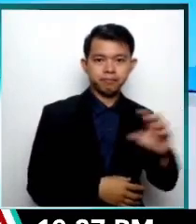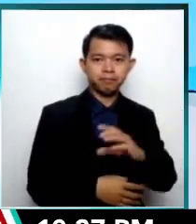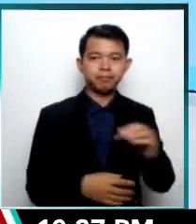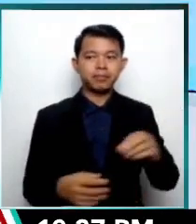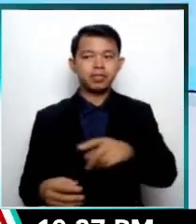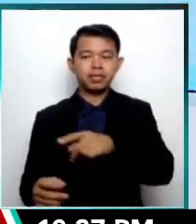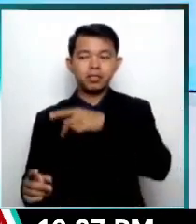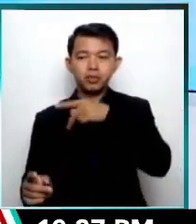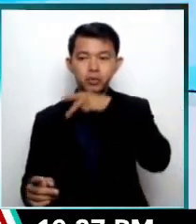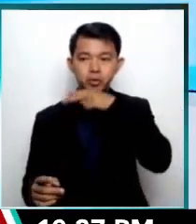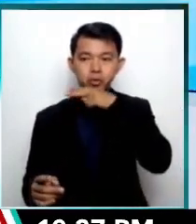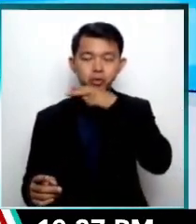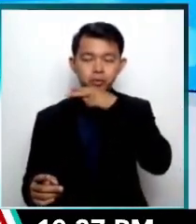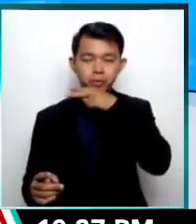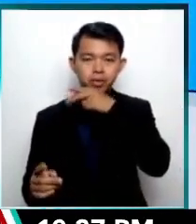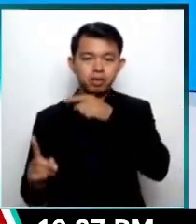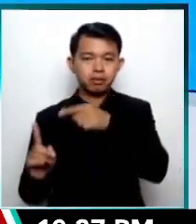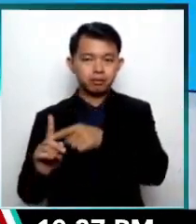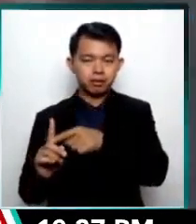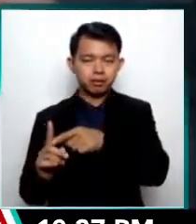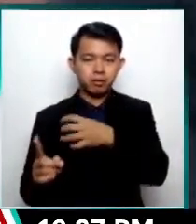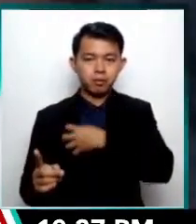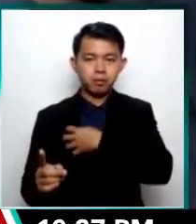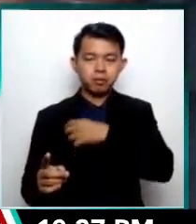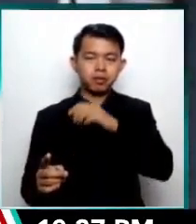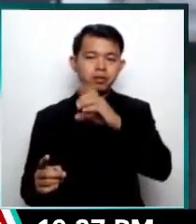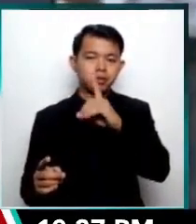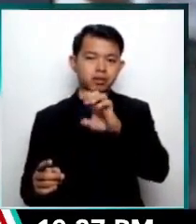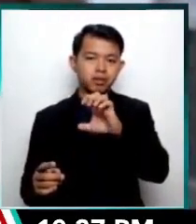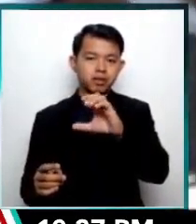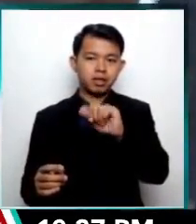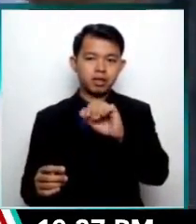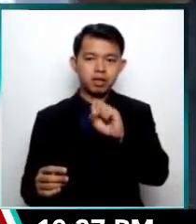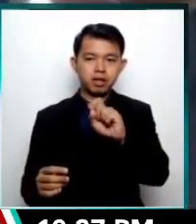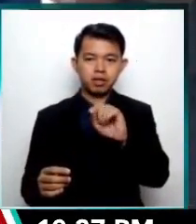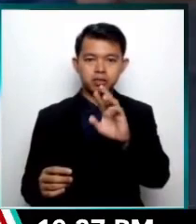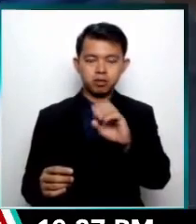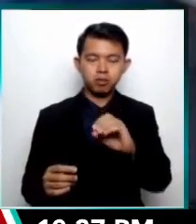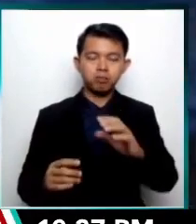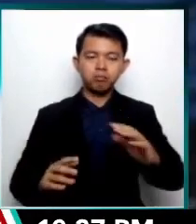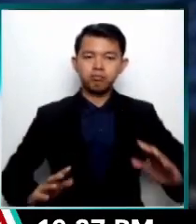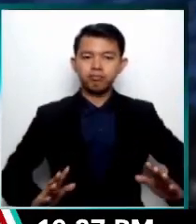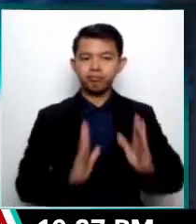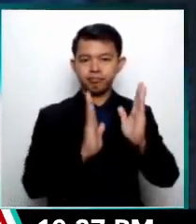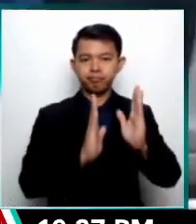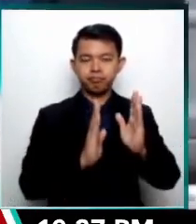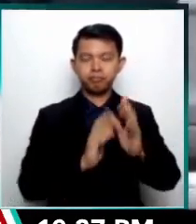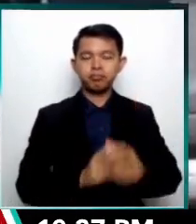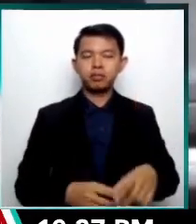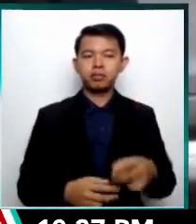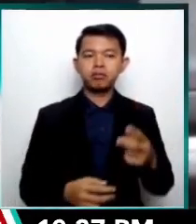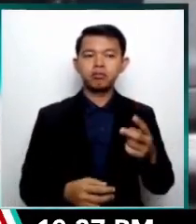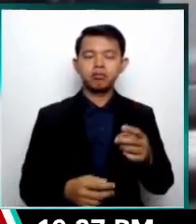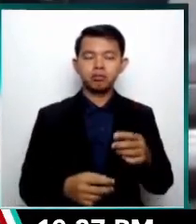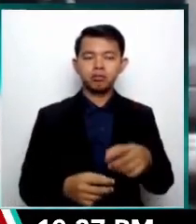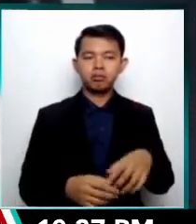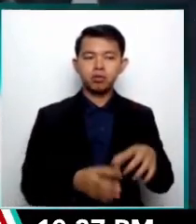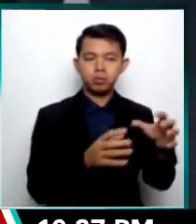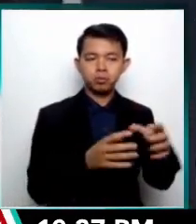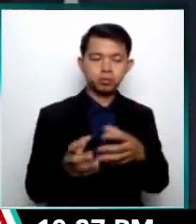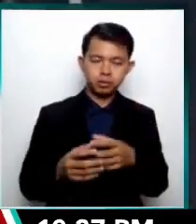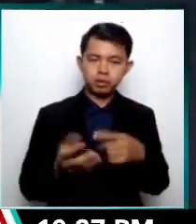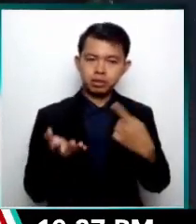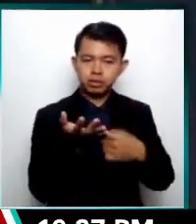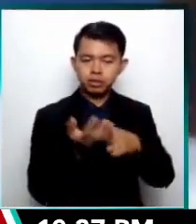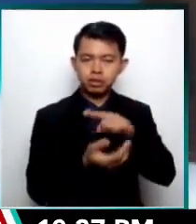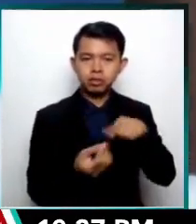Police Major Alan De Castro. Sa pre-hearing conference, napag-usapan ng dalawang panig ang kasong administratibong